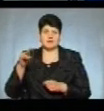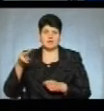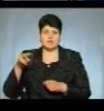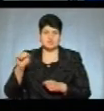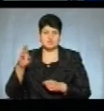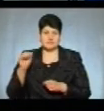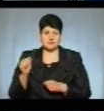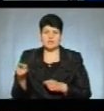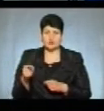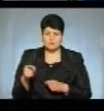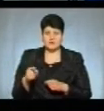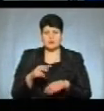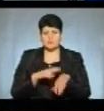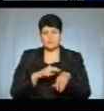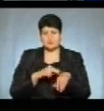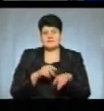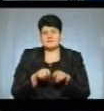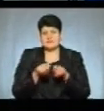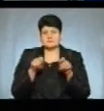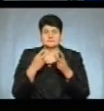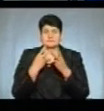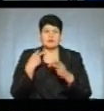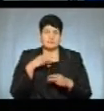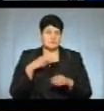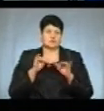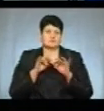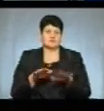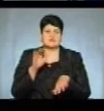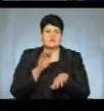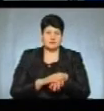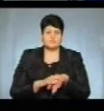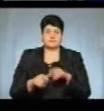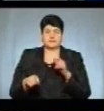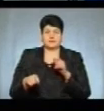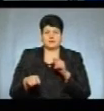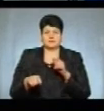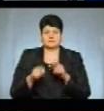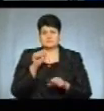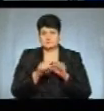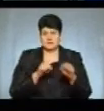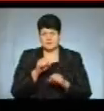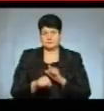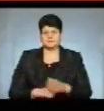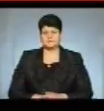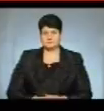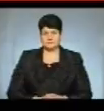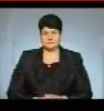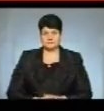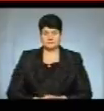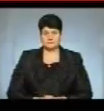Тернополя. Поліцейські порушили кримінальне провадження за фактами хуліганства та заподіяння важких тілесних ушкоджень.